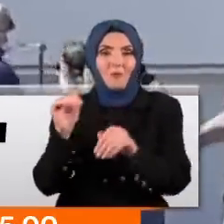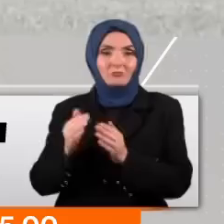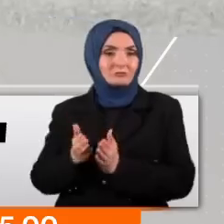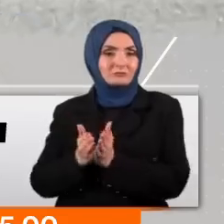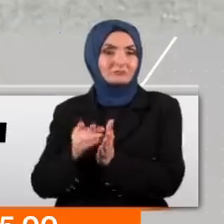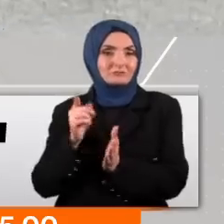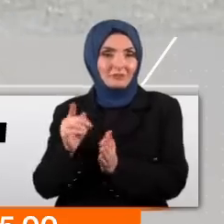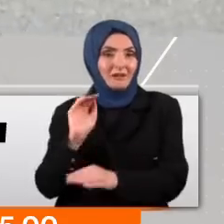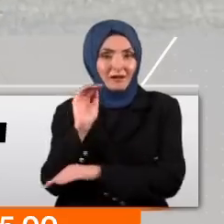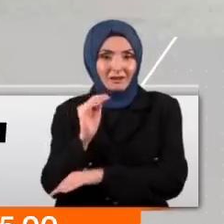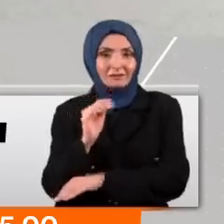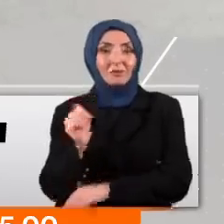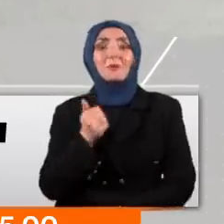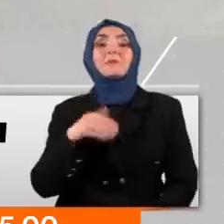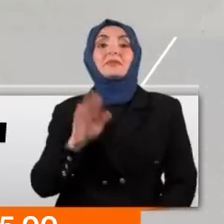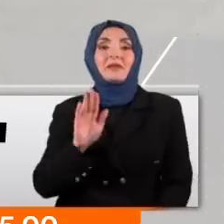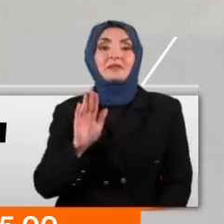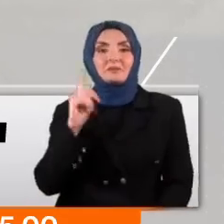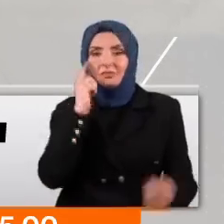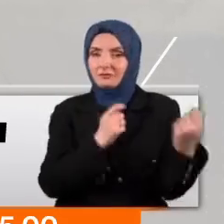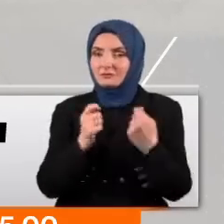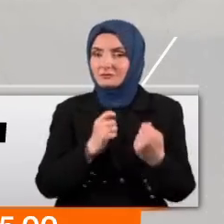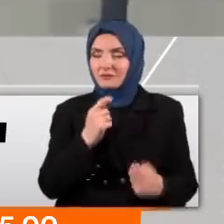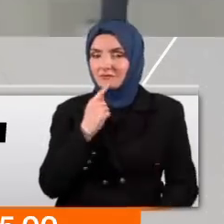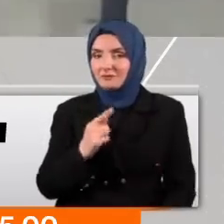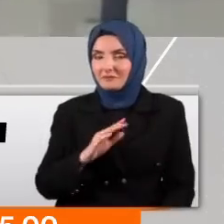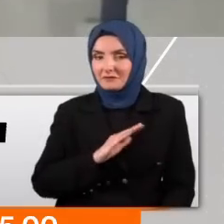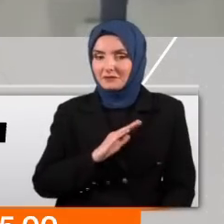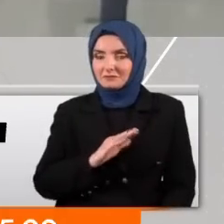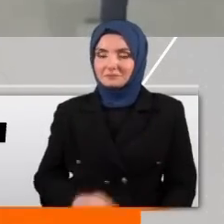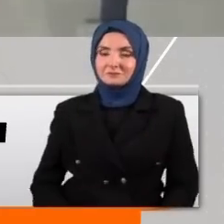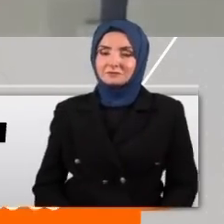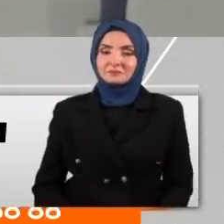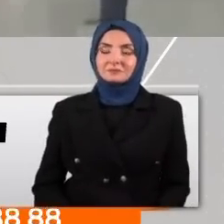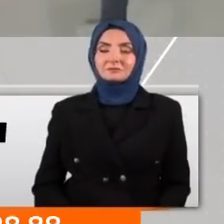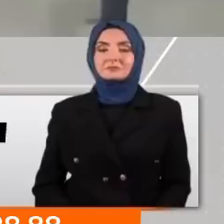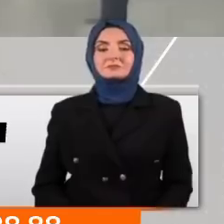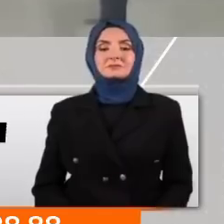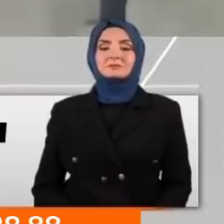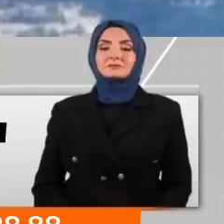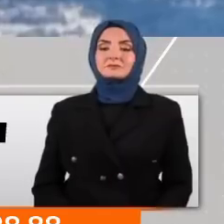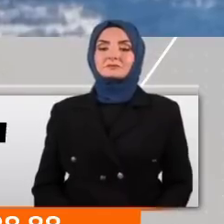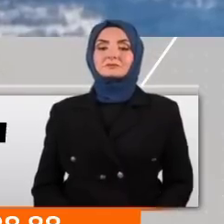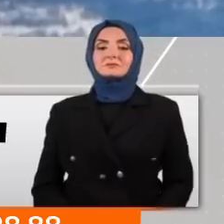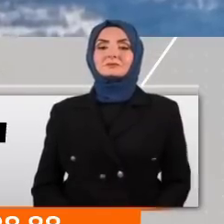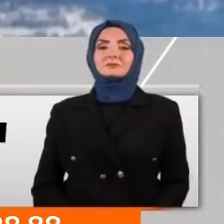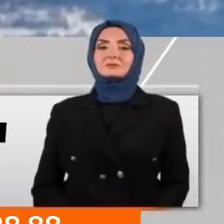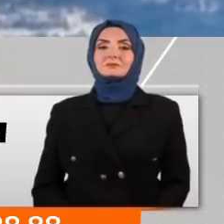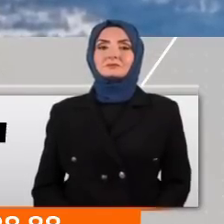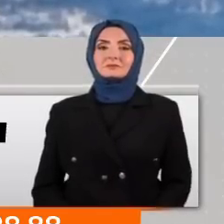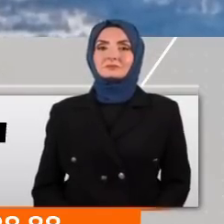tetiklemişti sosyal medya insanlar denizaltı aramasıyla Geçen hafta Akdeniz'de yaşanan göçmen faciasını